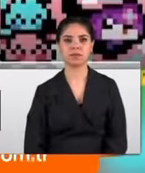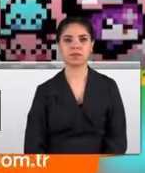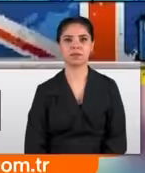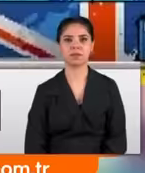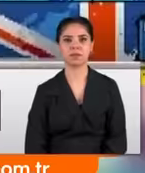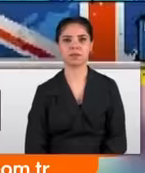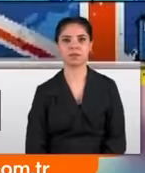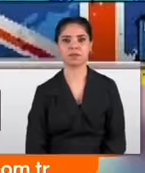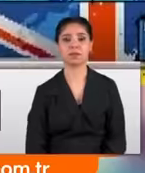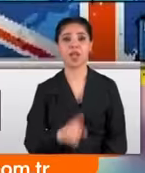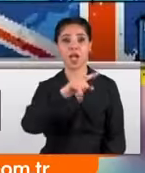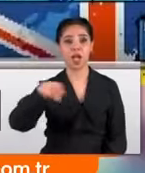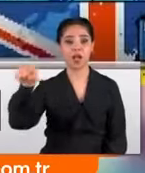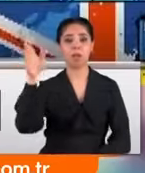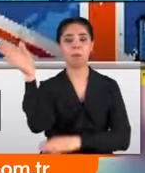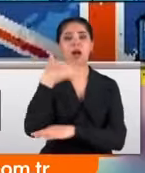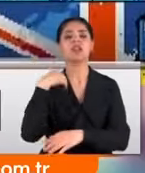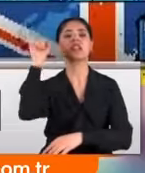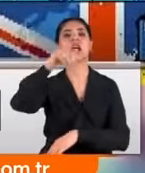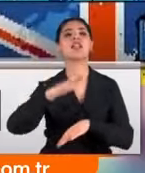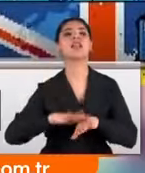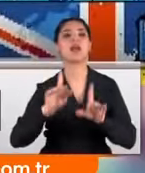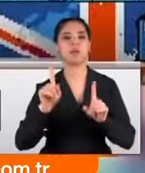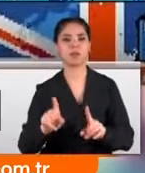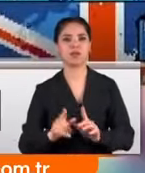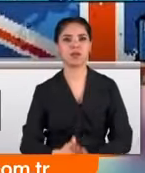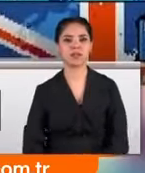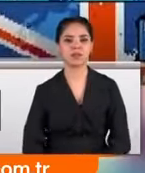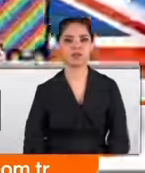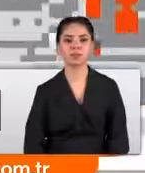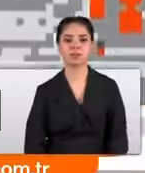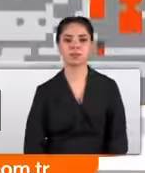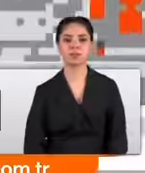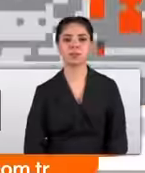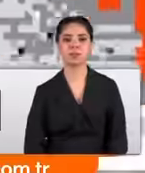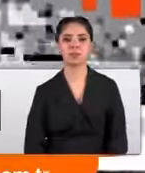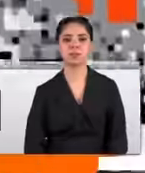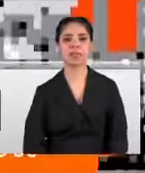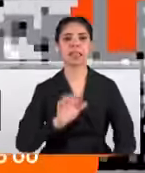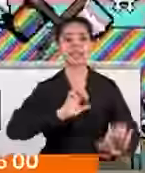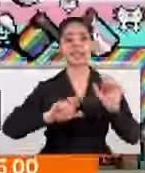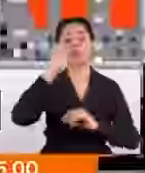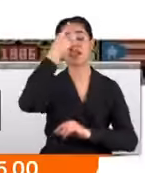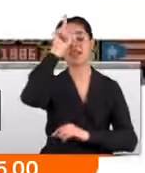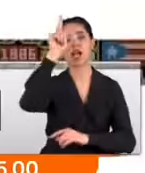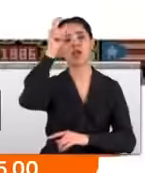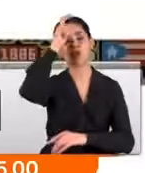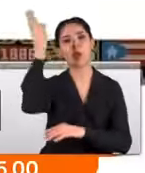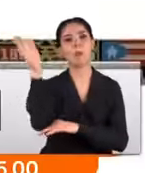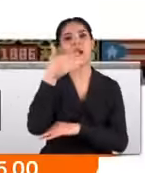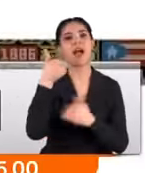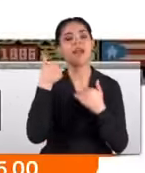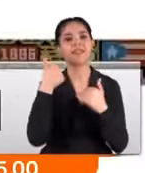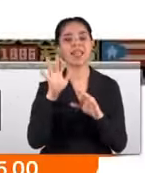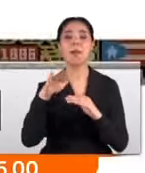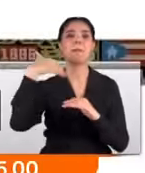salsın lan. Onların bayraklarına saldırmayacağız. Bayrağa saygımız var. Bize yakışmaz. Savunulan sadece Türk bayrağı değildi. Güzel, koruduk şu